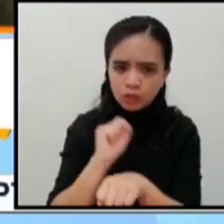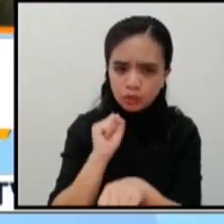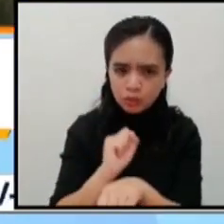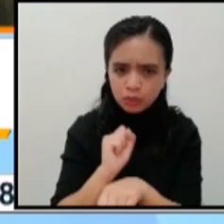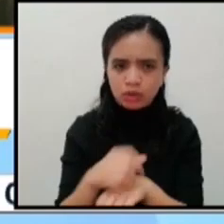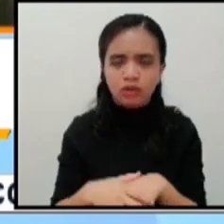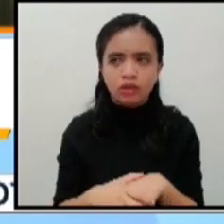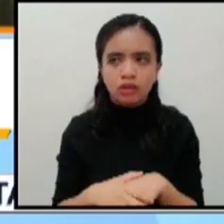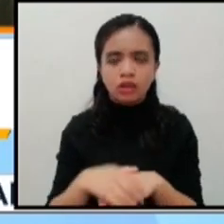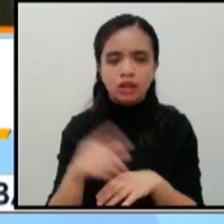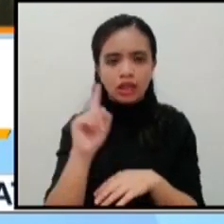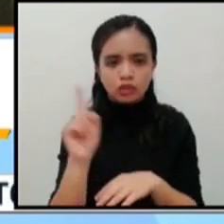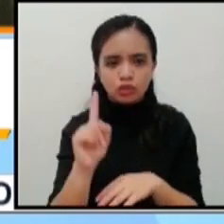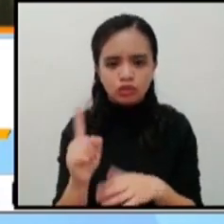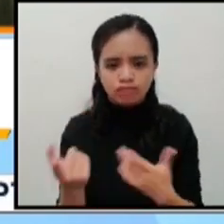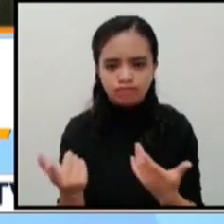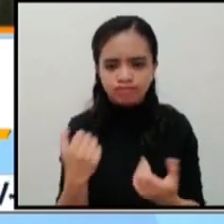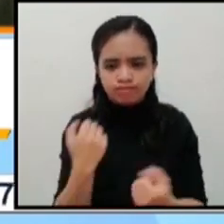niya,